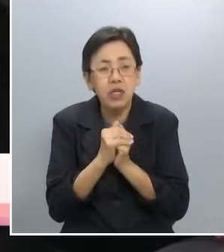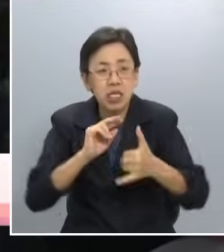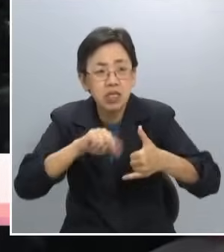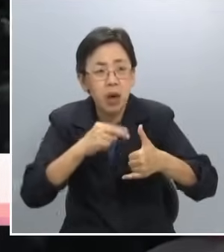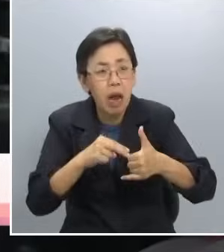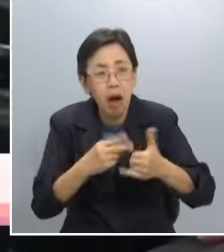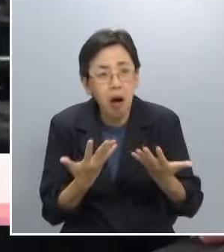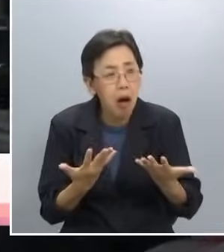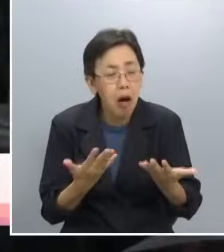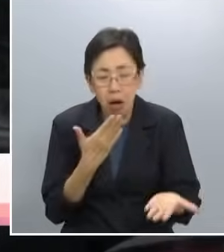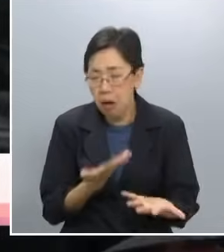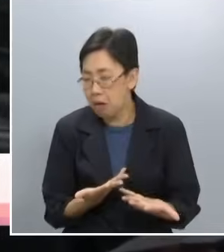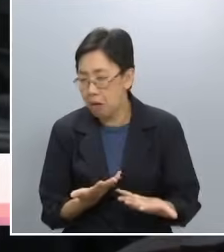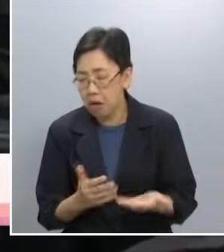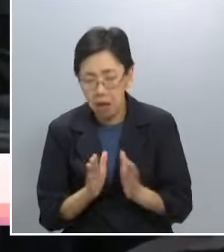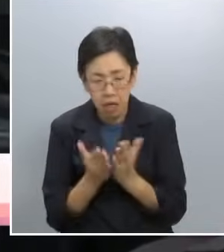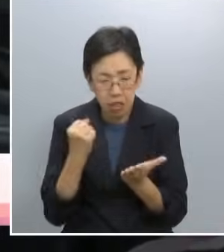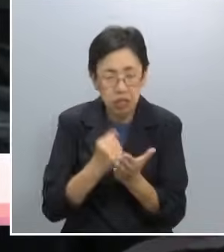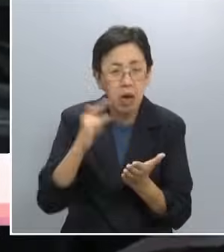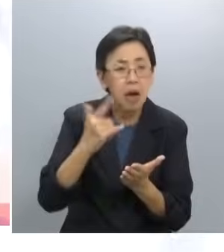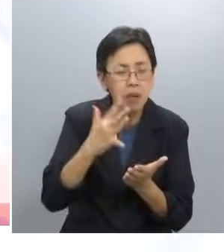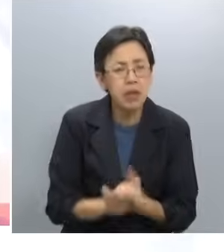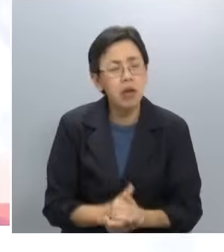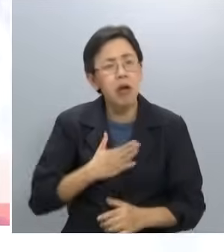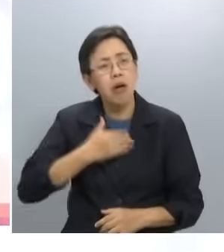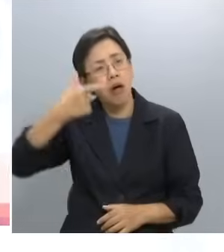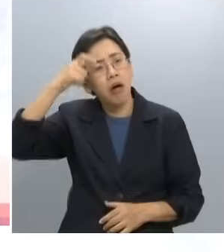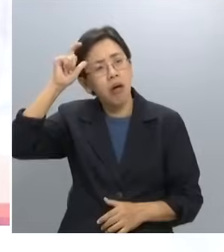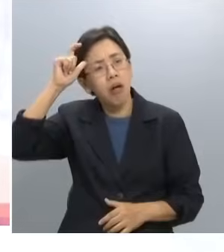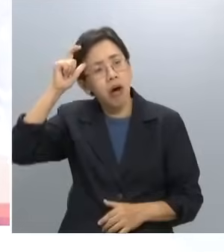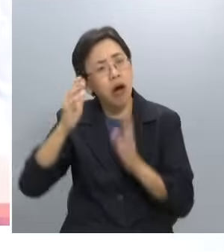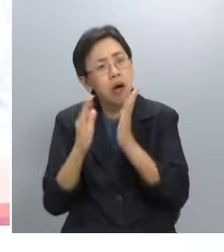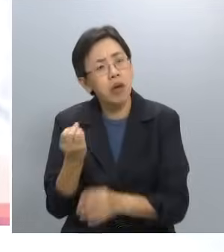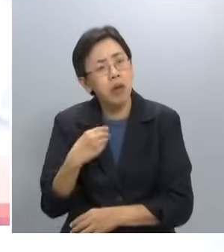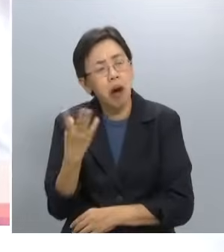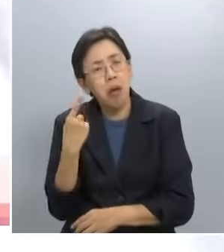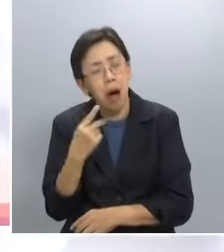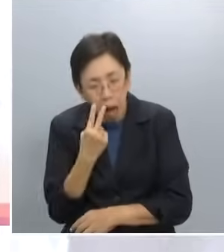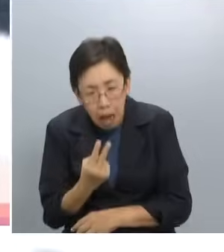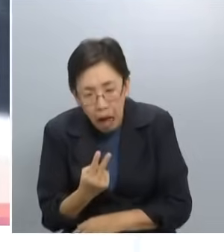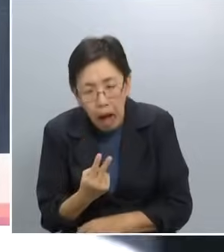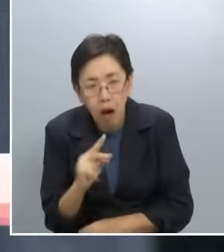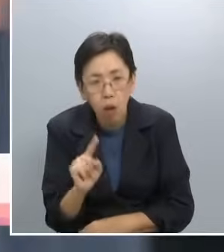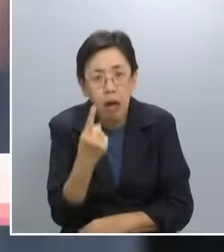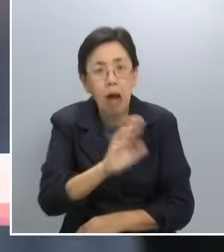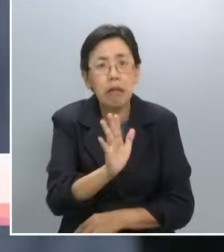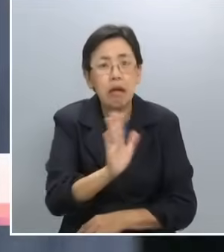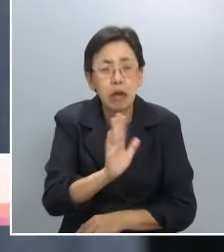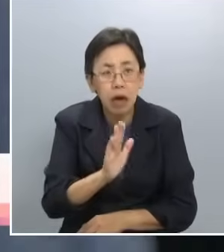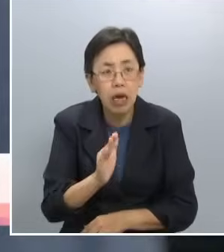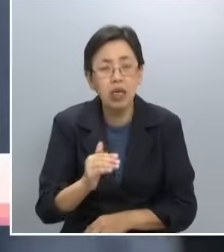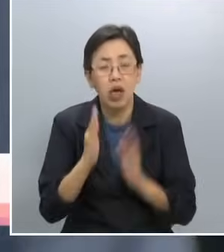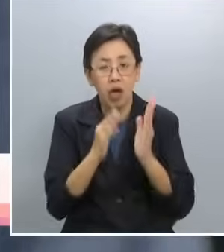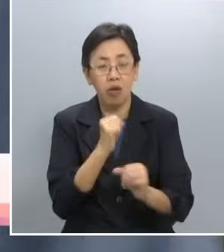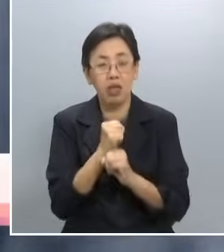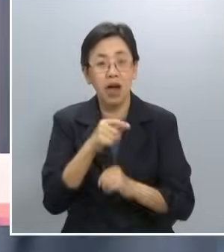มีหนังสือเดินทางทีนี้คุณกันบอกผมก็งงเหมือนกันเพราะว่าผมได้รับแจ้งเมื่อวานใช่มั้ยไปเจอเคสนี้นึกว่าเคสแรกปรากฏเจ้าหน้าที่พมที่